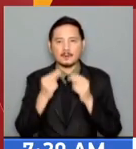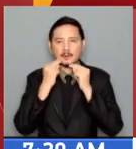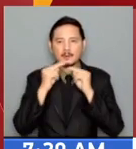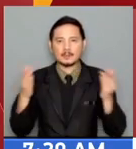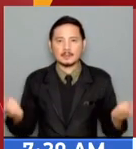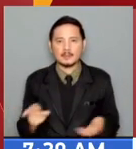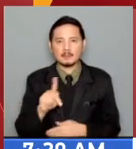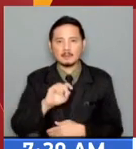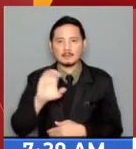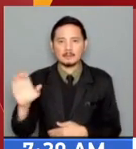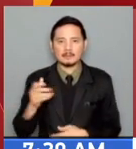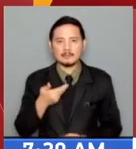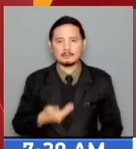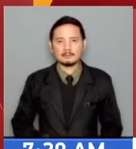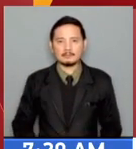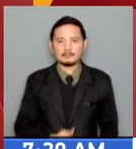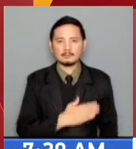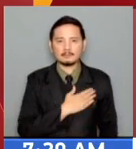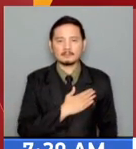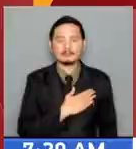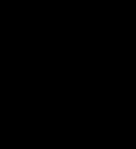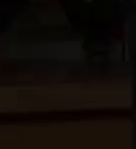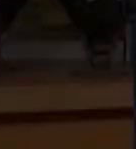Kai, buong puso para sa Pilipino.